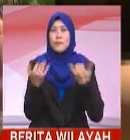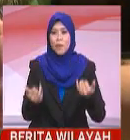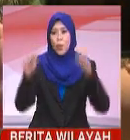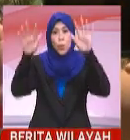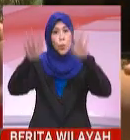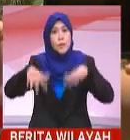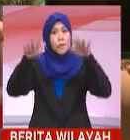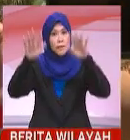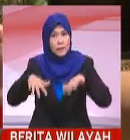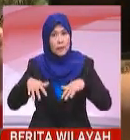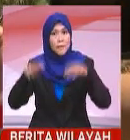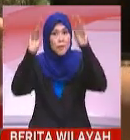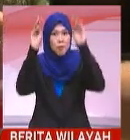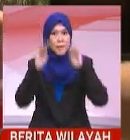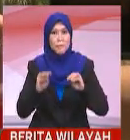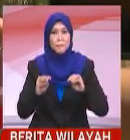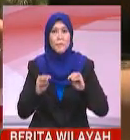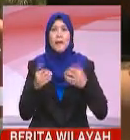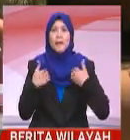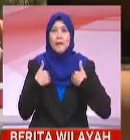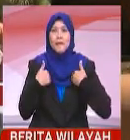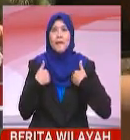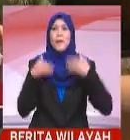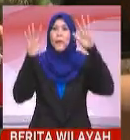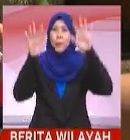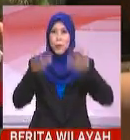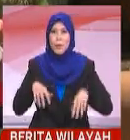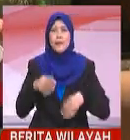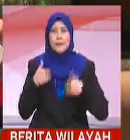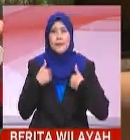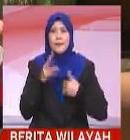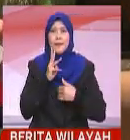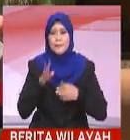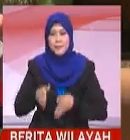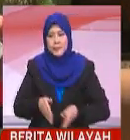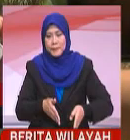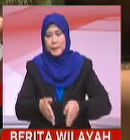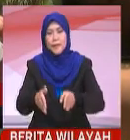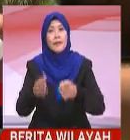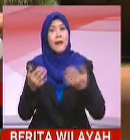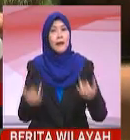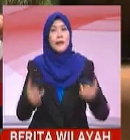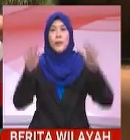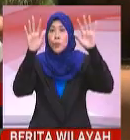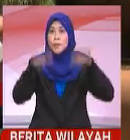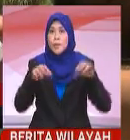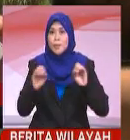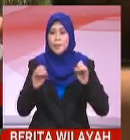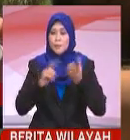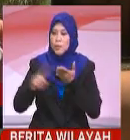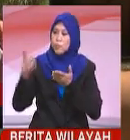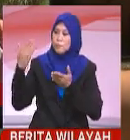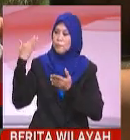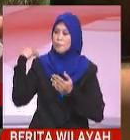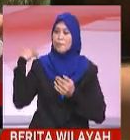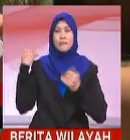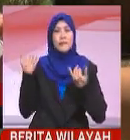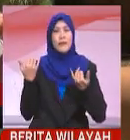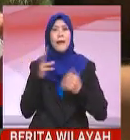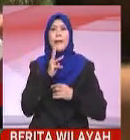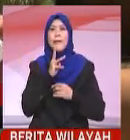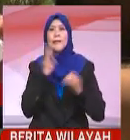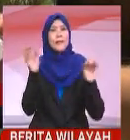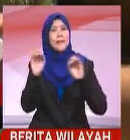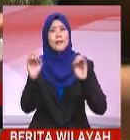musim hujan, jadi air mengandir hanya bila ada hujan. Walaupun hujan tidak ada hari ini, tapi hujan telah ada beberapa minggu sudah, air itu tak akan